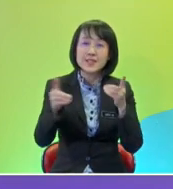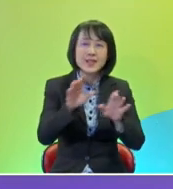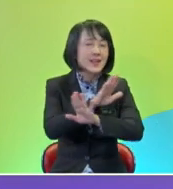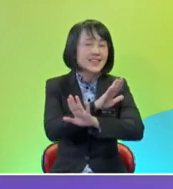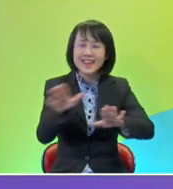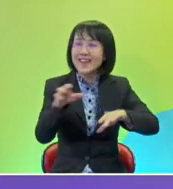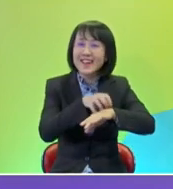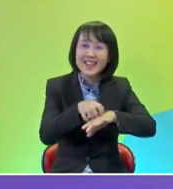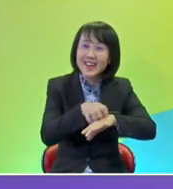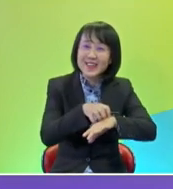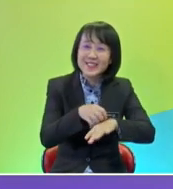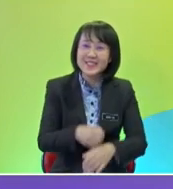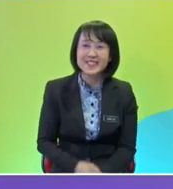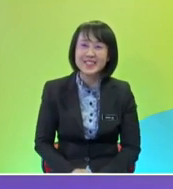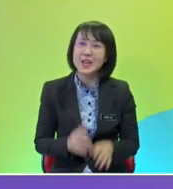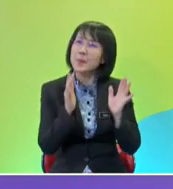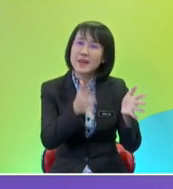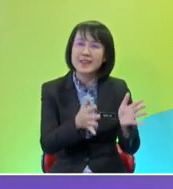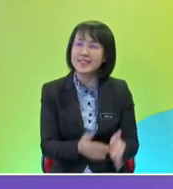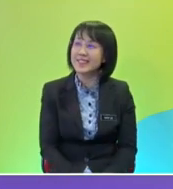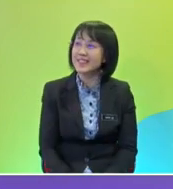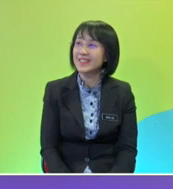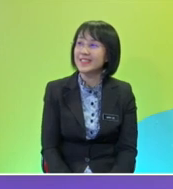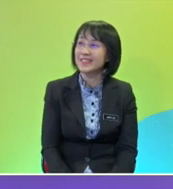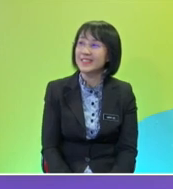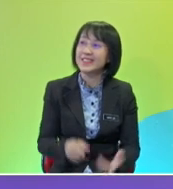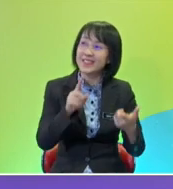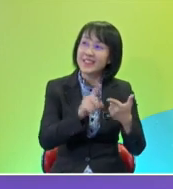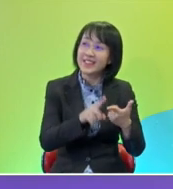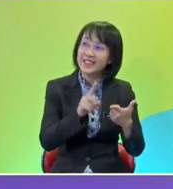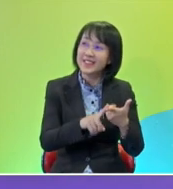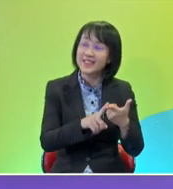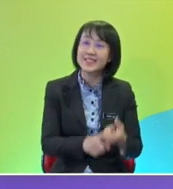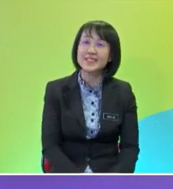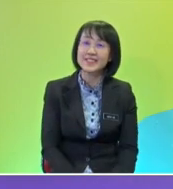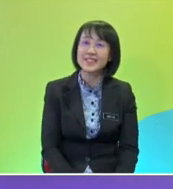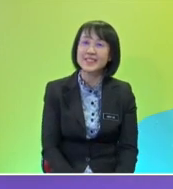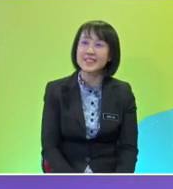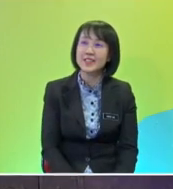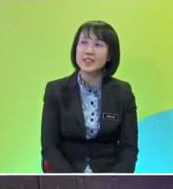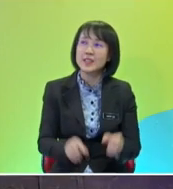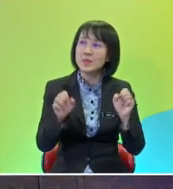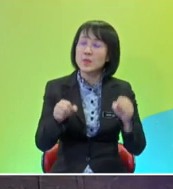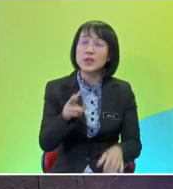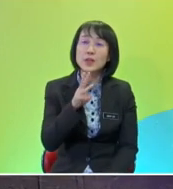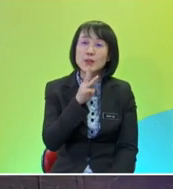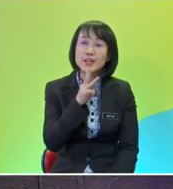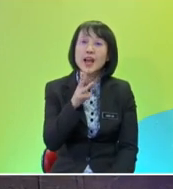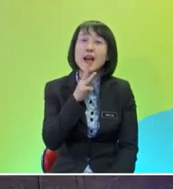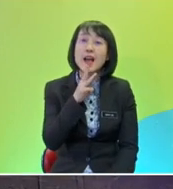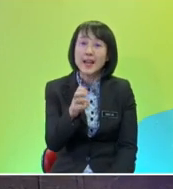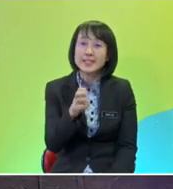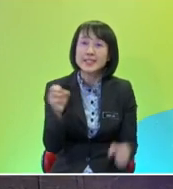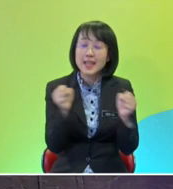Jangan garu. Biarkan je. Biarkan je. Tapi tips yang kedua adalah kita boleh gunakan ais. Ais? Ya. Oh,